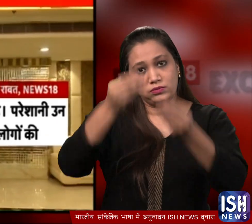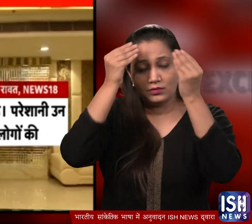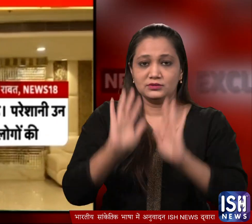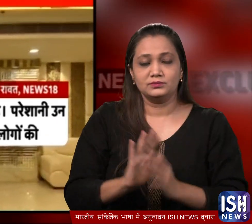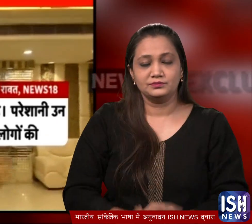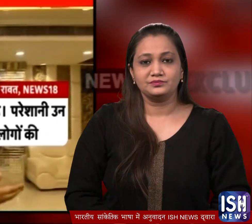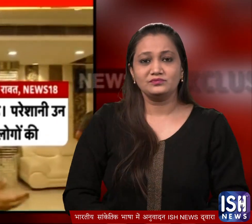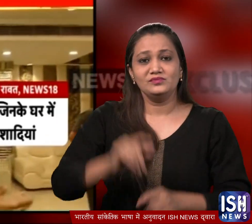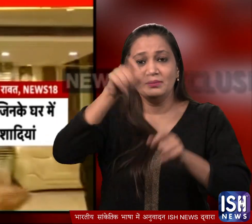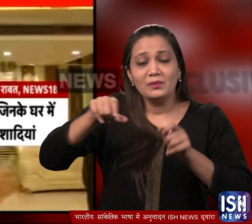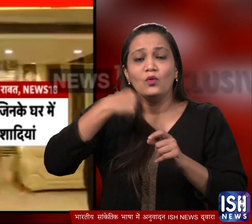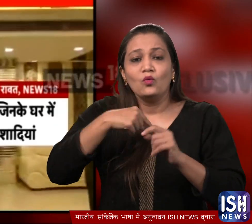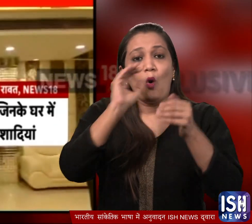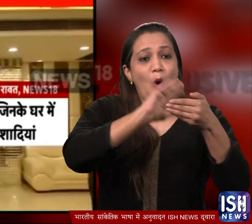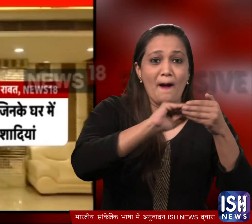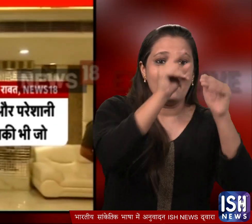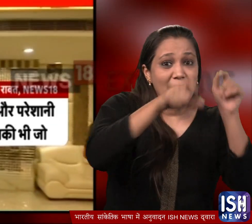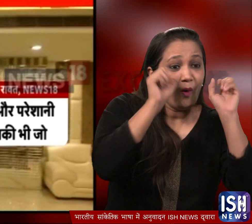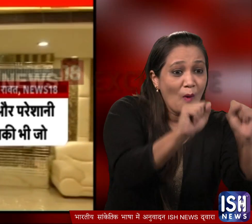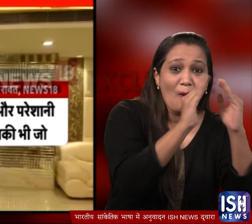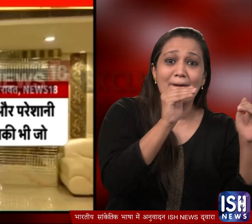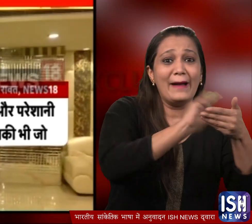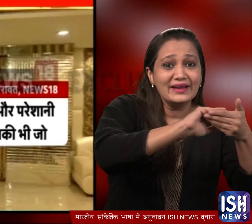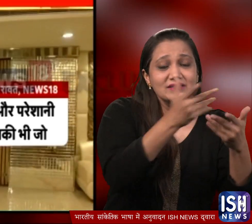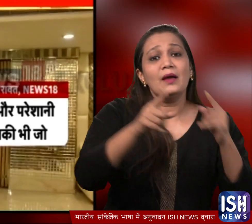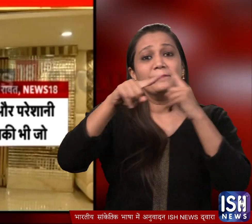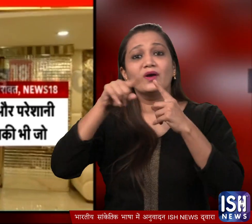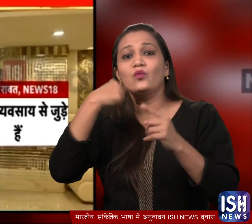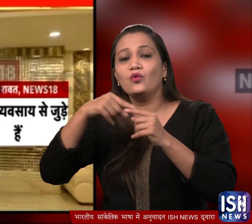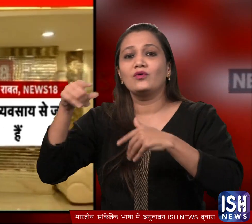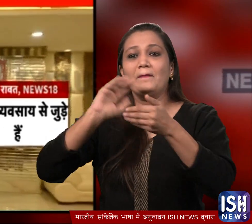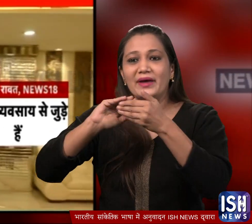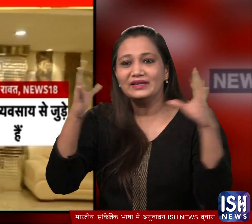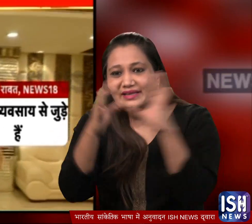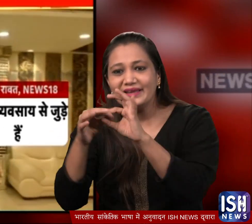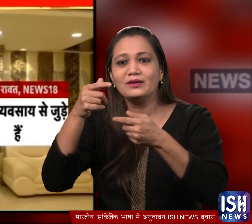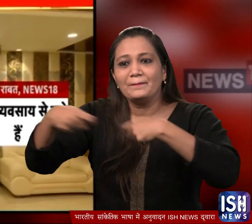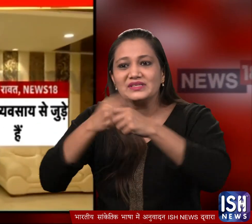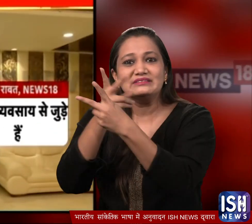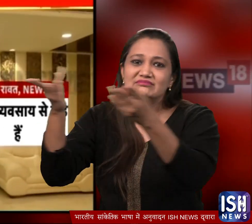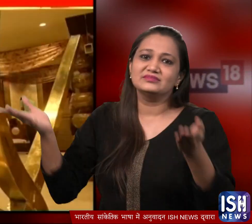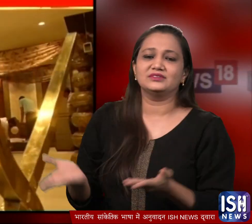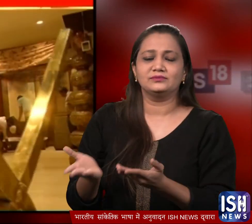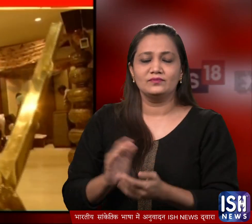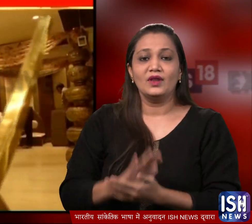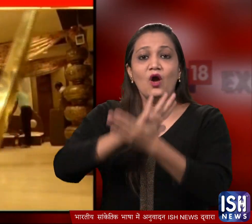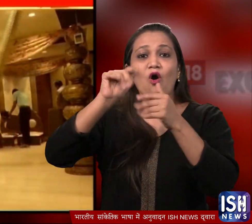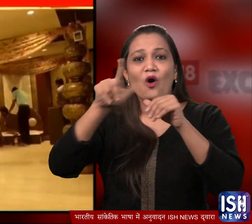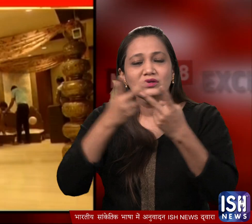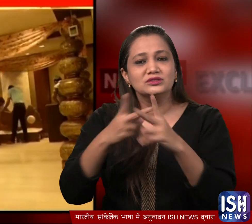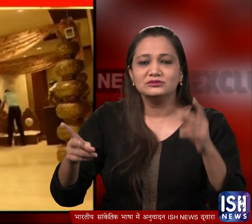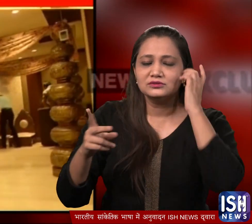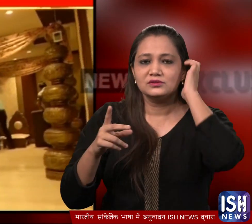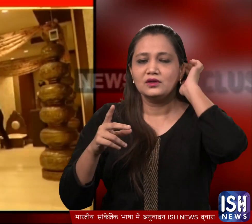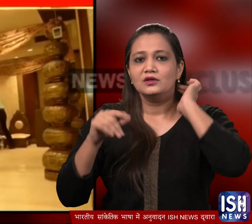है। परेशानी उन लोगों की भी जिनकी घर में शादियां हैं और उन लोगों की भी जो शादी समारोह से जुड़े व्यवसाय से जुड़े हुए हैं। बैंक्वेट हॉल चलाने